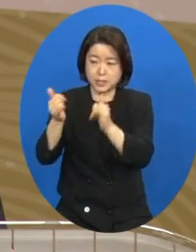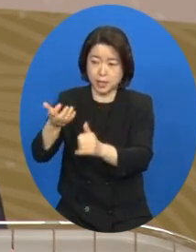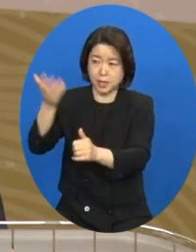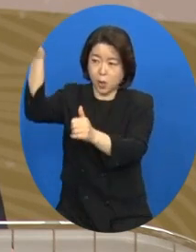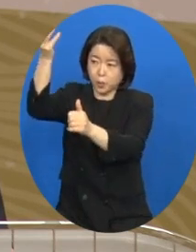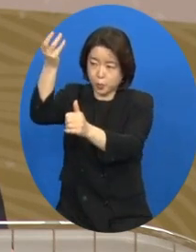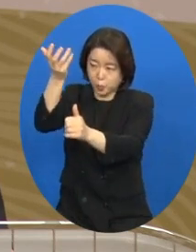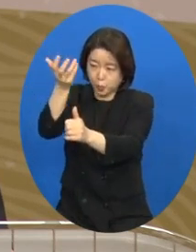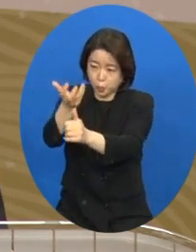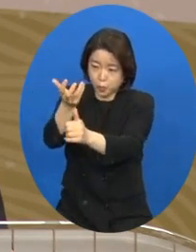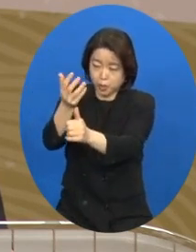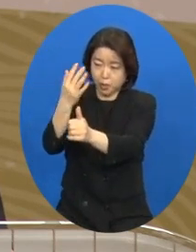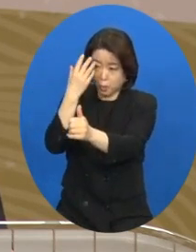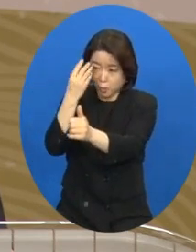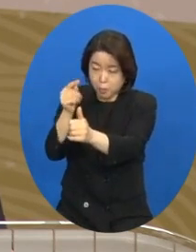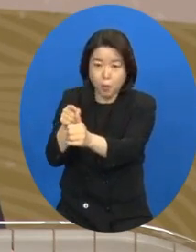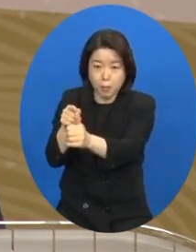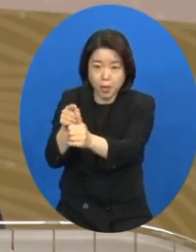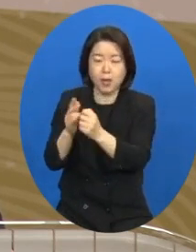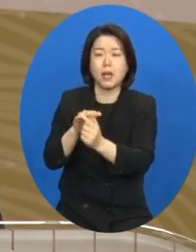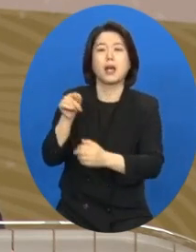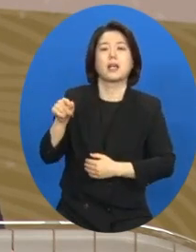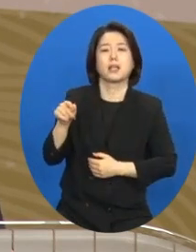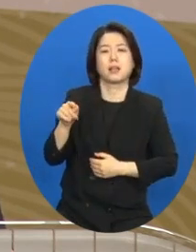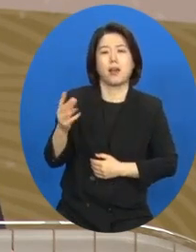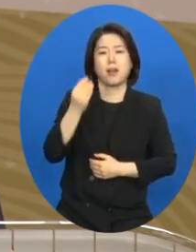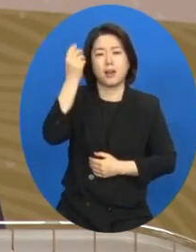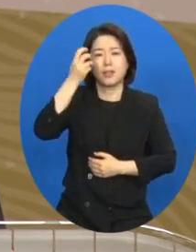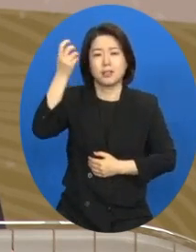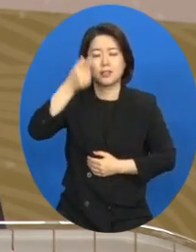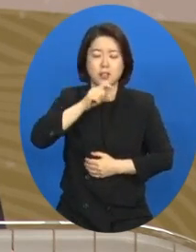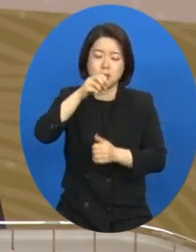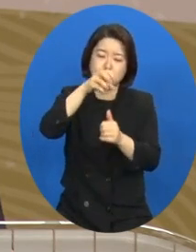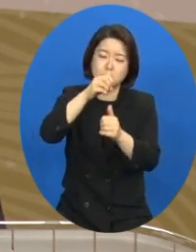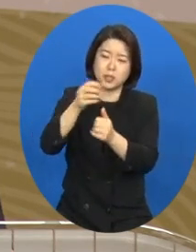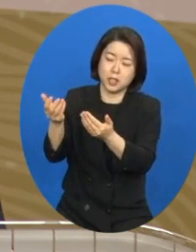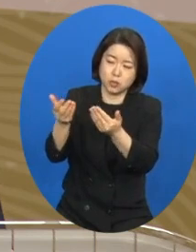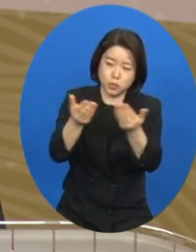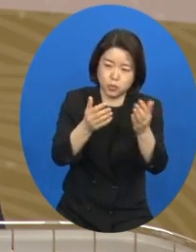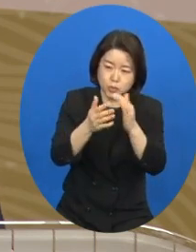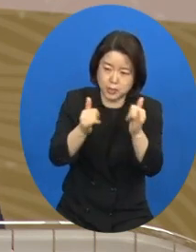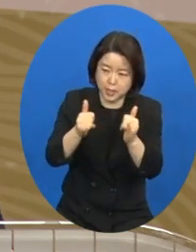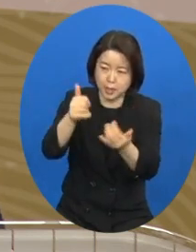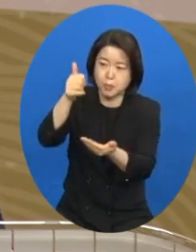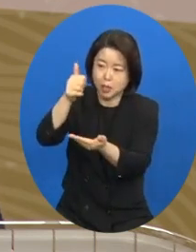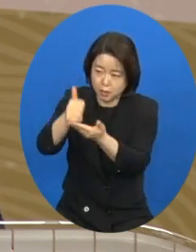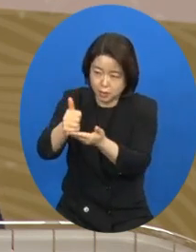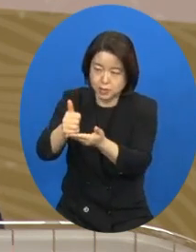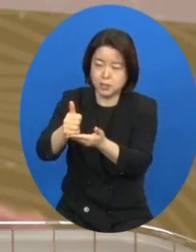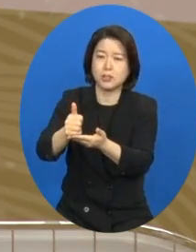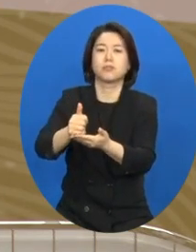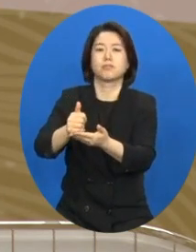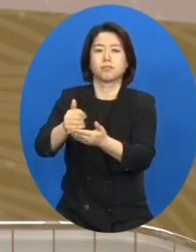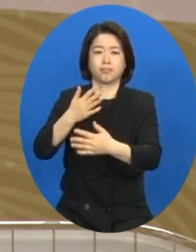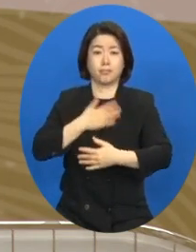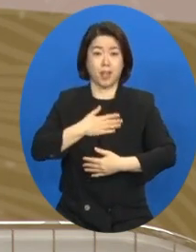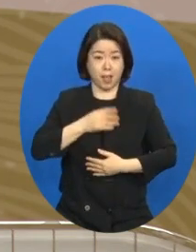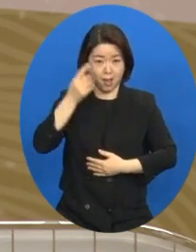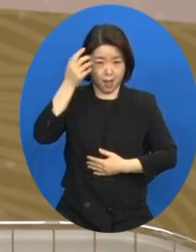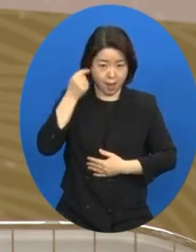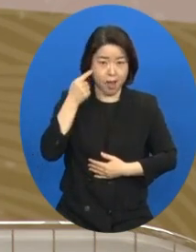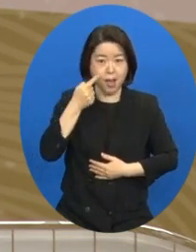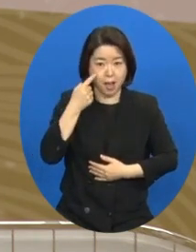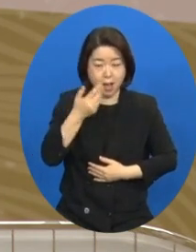머무는 것을 보거든 그가 바로 성령으로 세례를 주시는 분임을 아라나 하셨습니다 그런데 나는 그것을